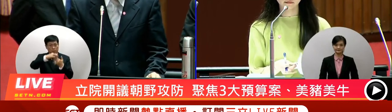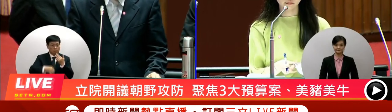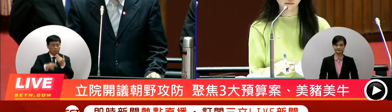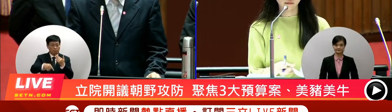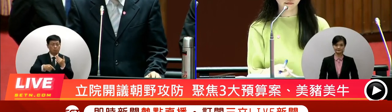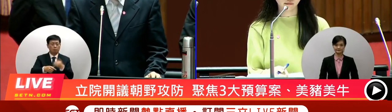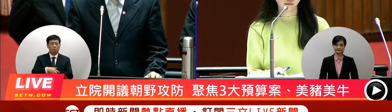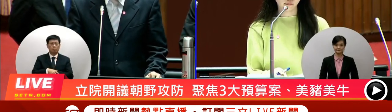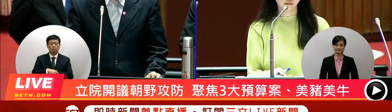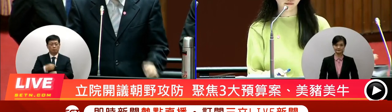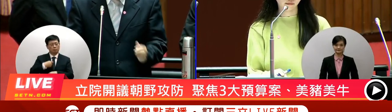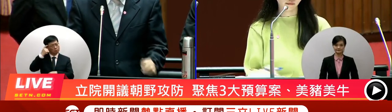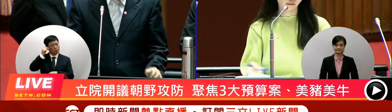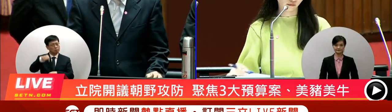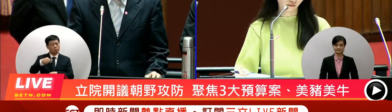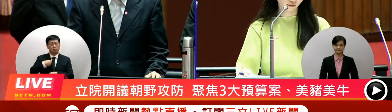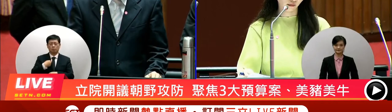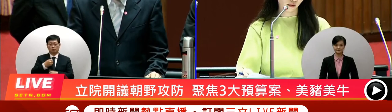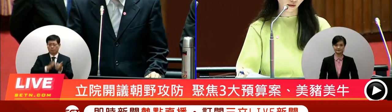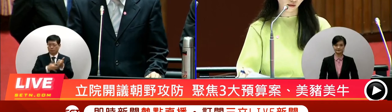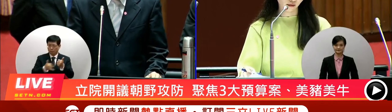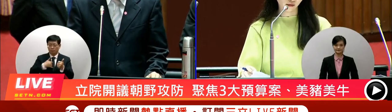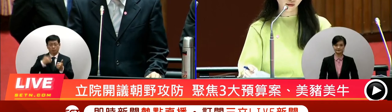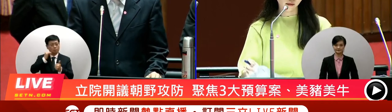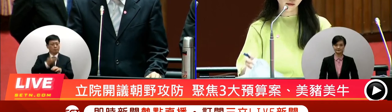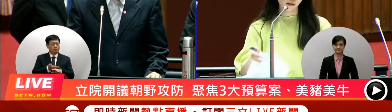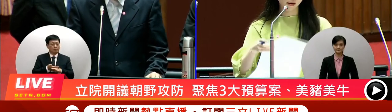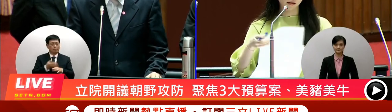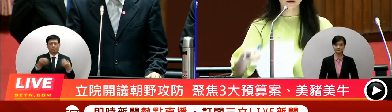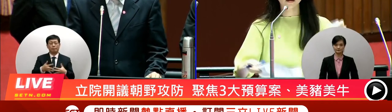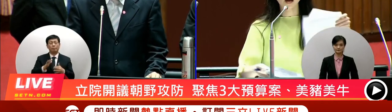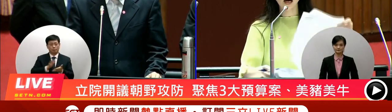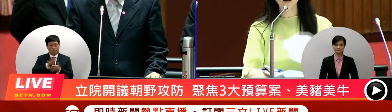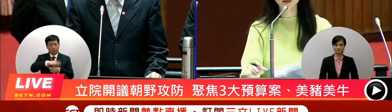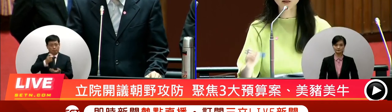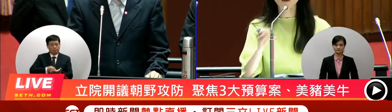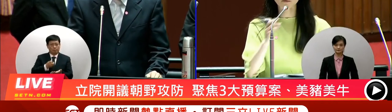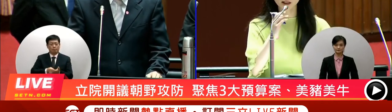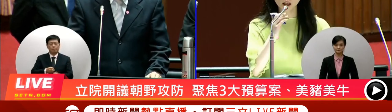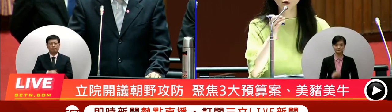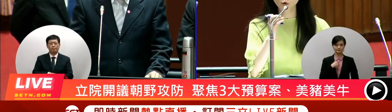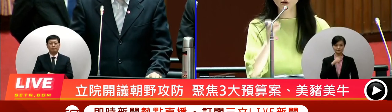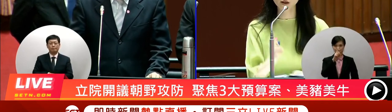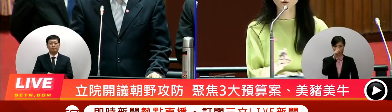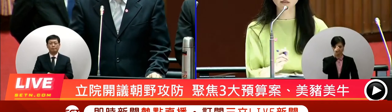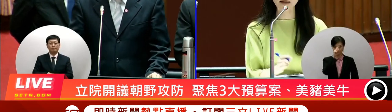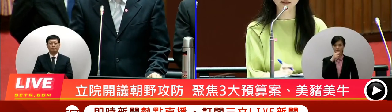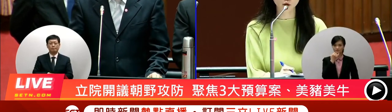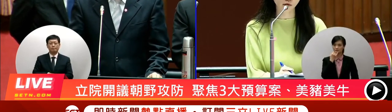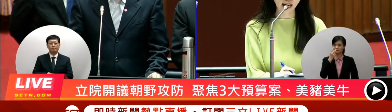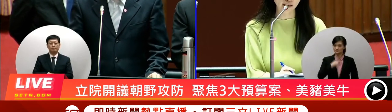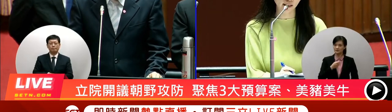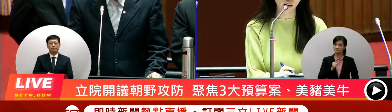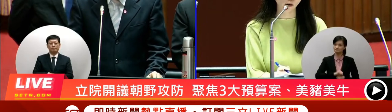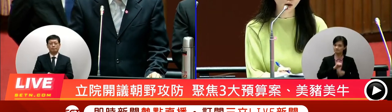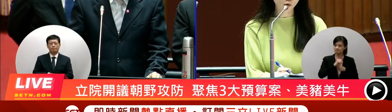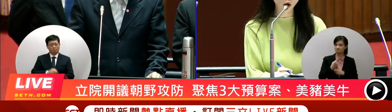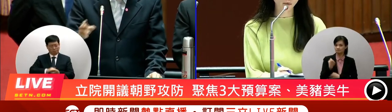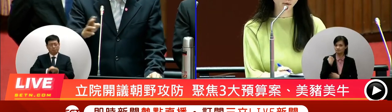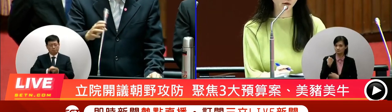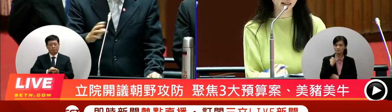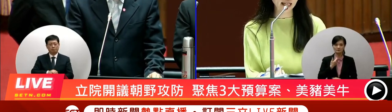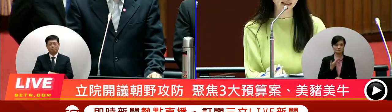原则哈，所以我想这部分也请委员跟家长们放心啊，会来做这个严格的。 好，我们希望我们能够做更多，让民众安心哦。